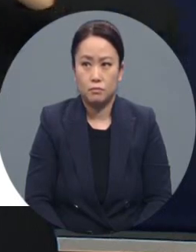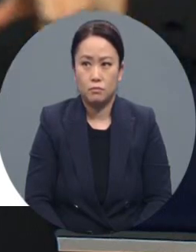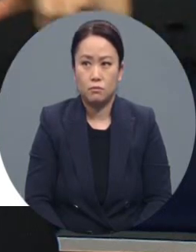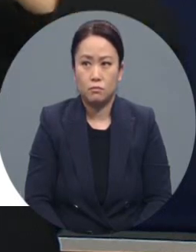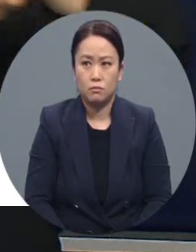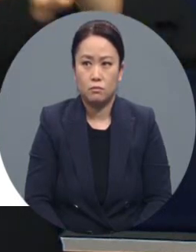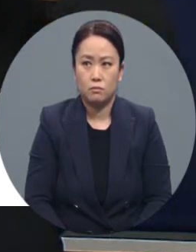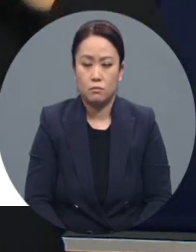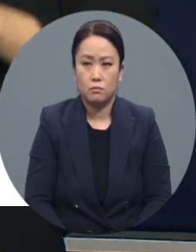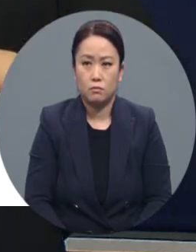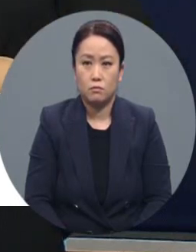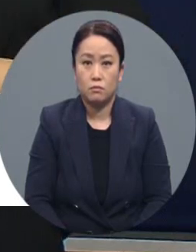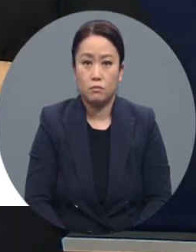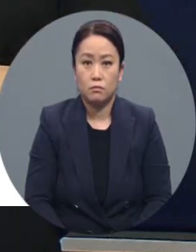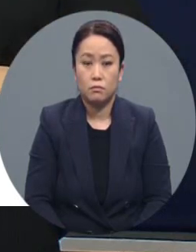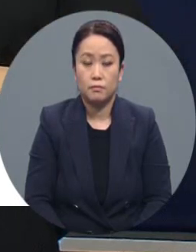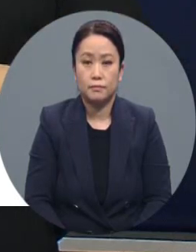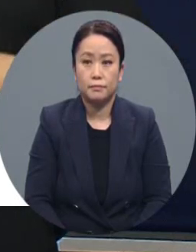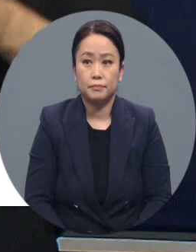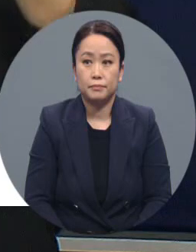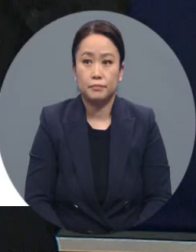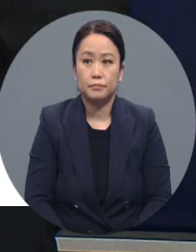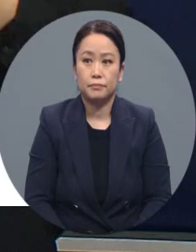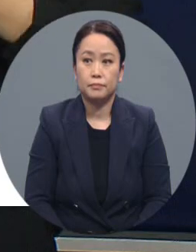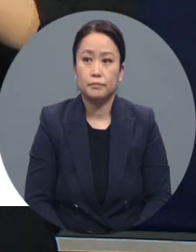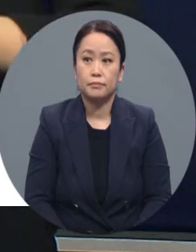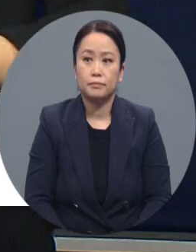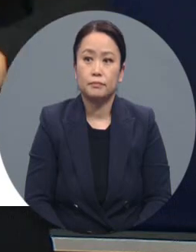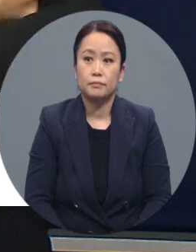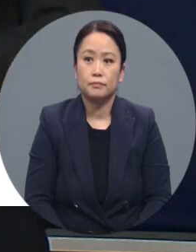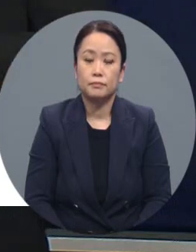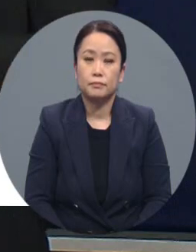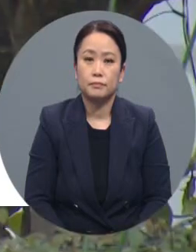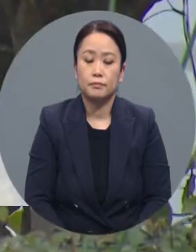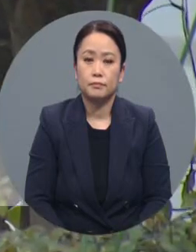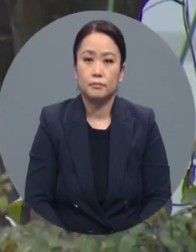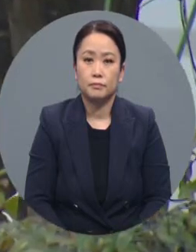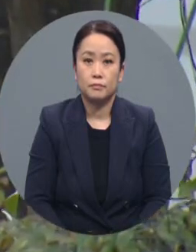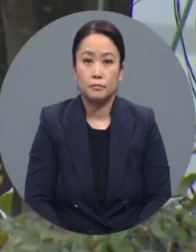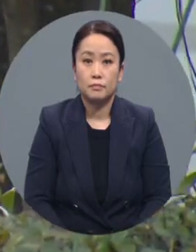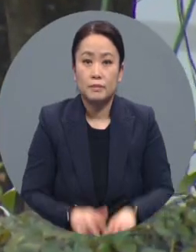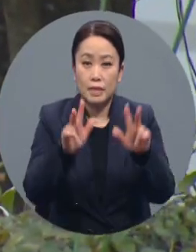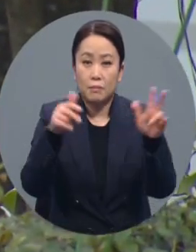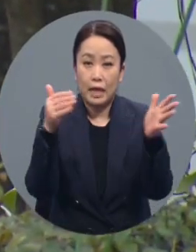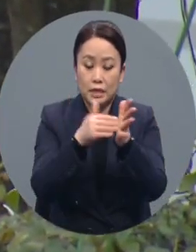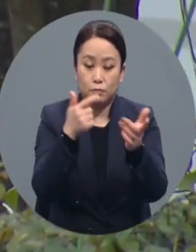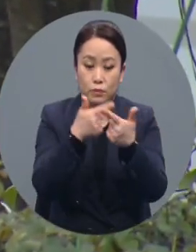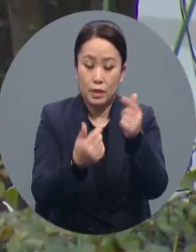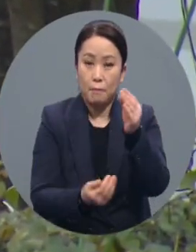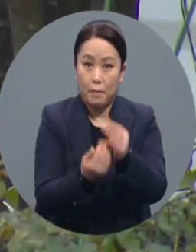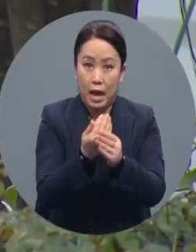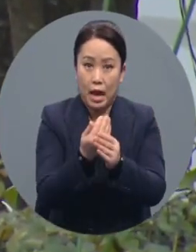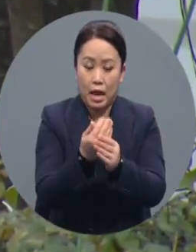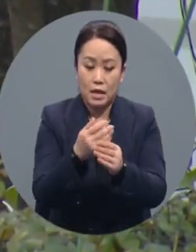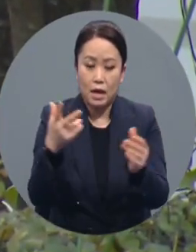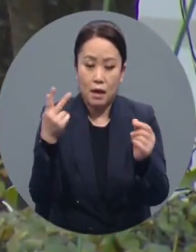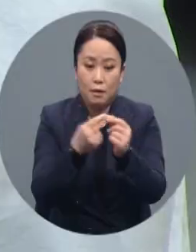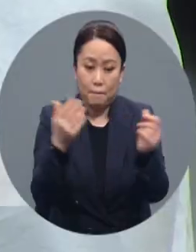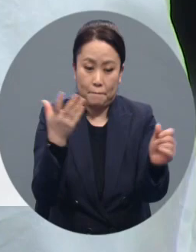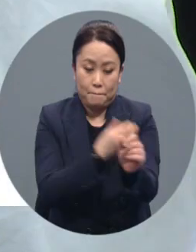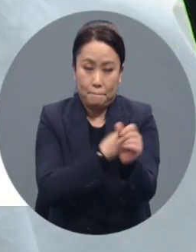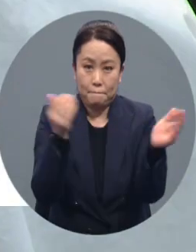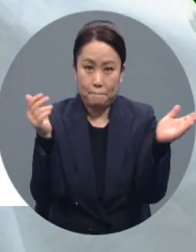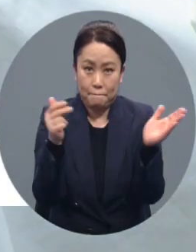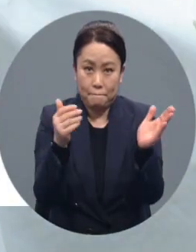100 5일이 경과한 후에 돌파 감염 이루어진 것으로 지금까지 부산에서 발생한 돌파 감염은 모두